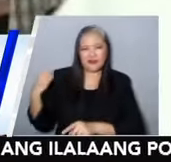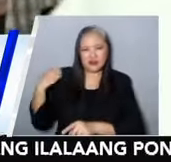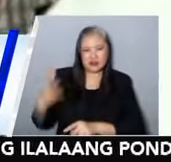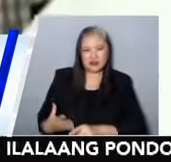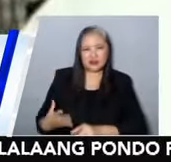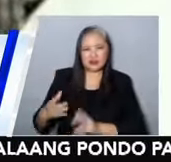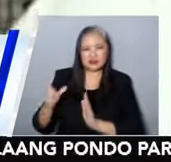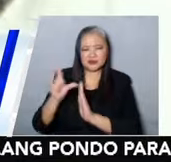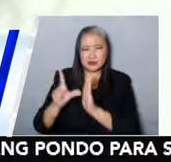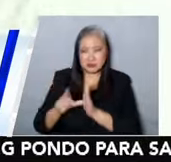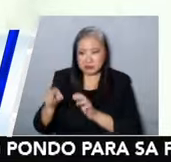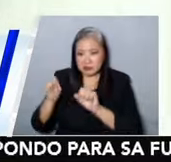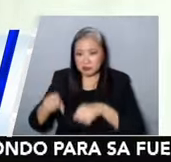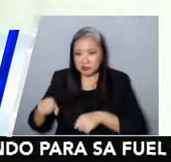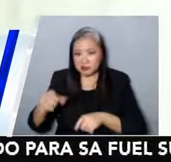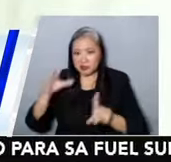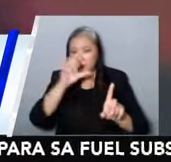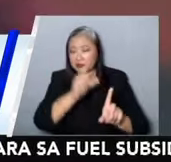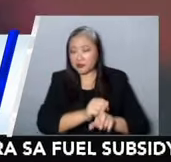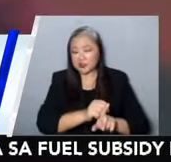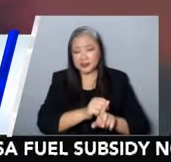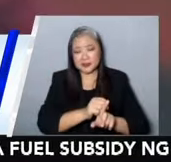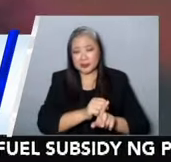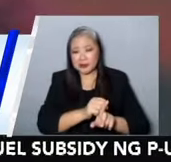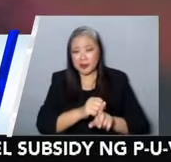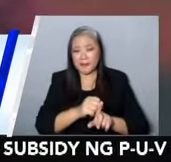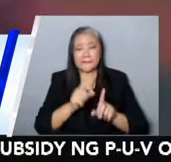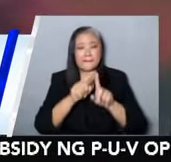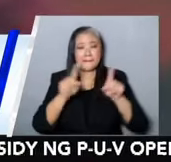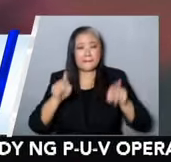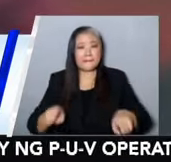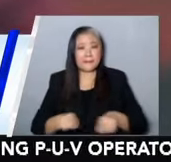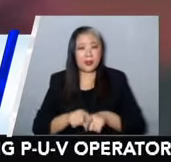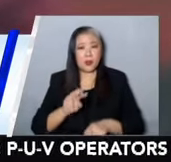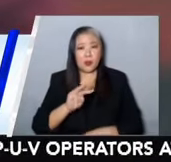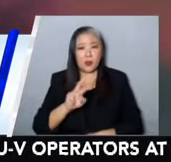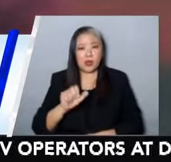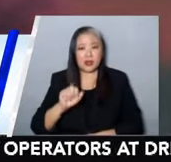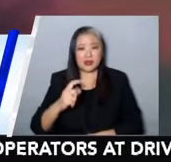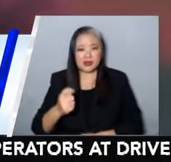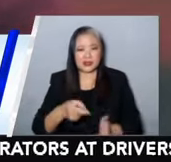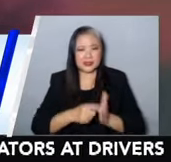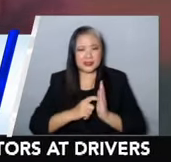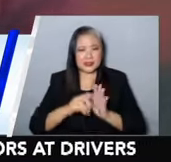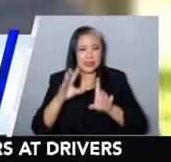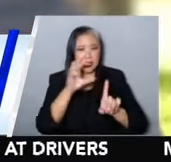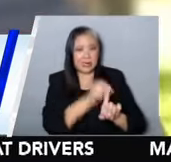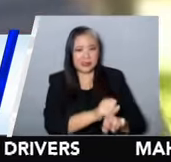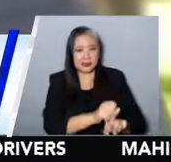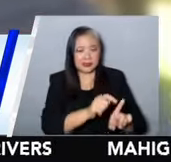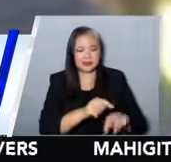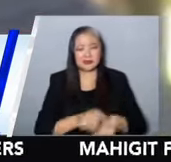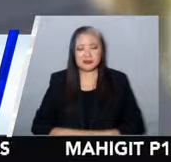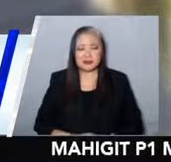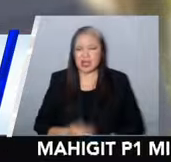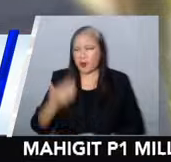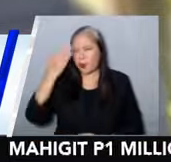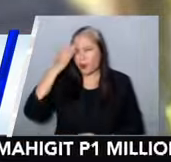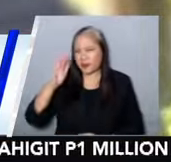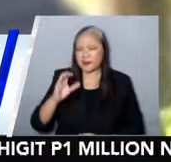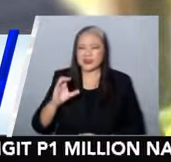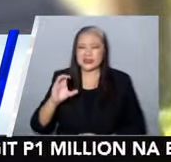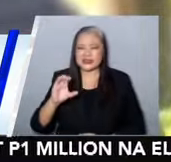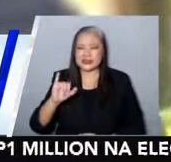pag-execute ng warrant of arrest. Hindi ko alam kung kasama yan sa citizen's arrest. Ang alam ko lang kasi na citizen's arrest, yung in